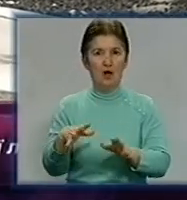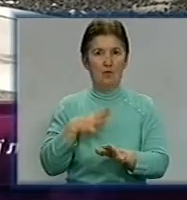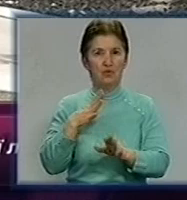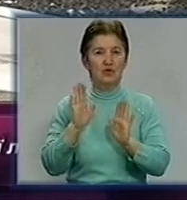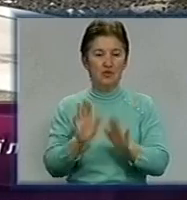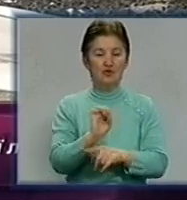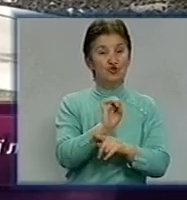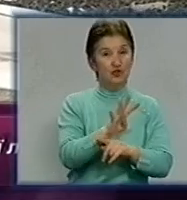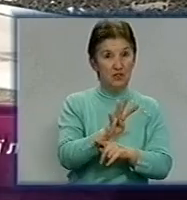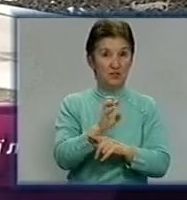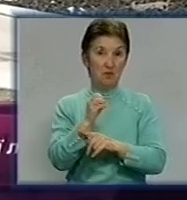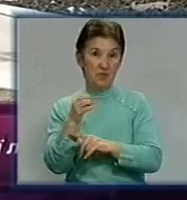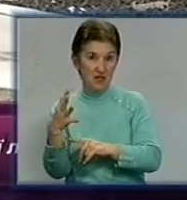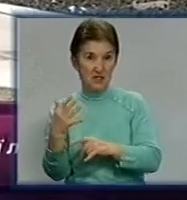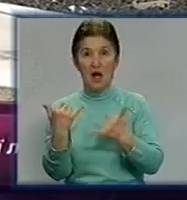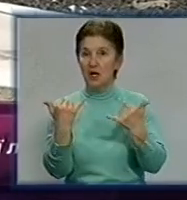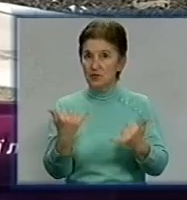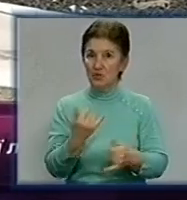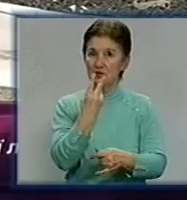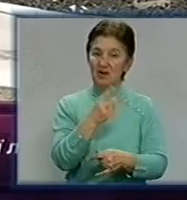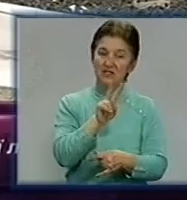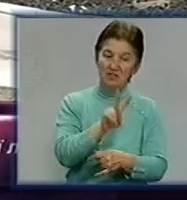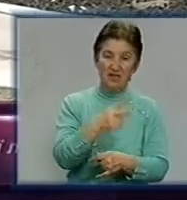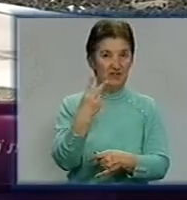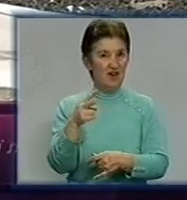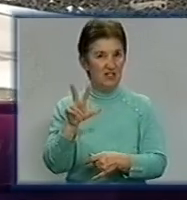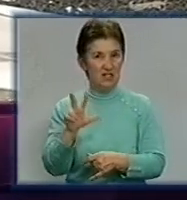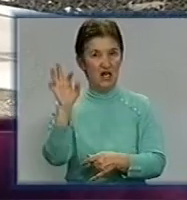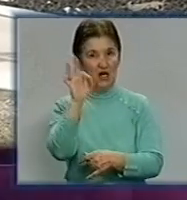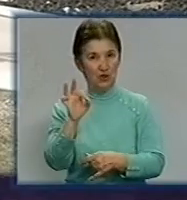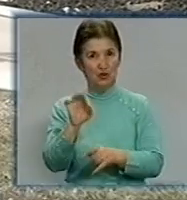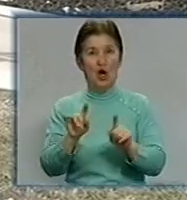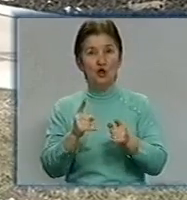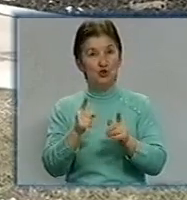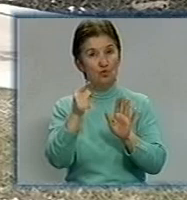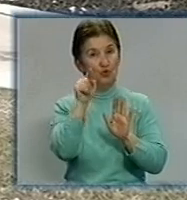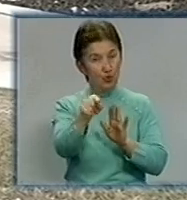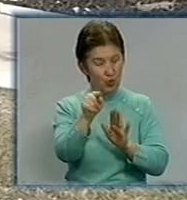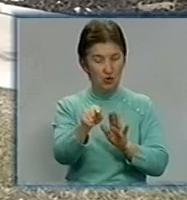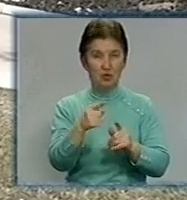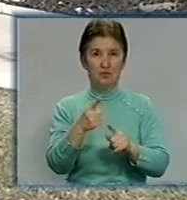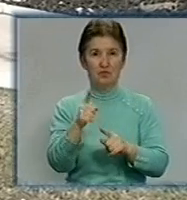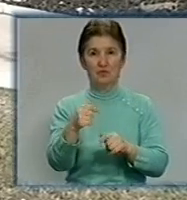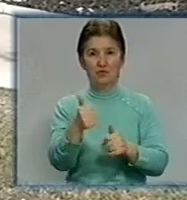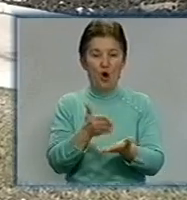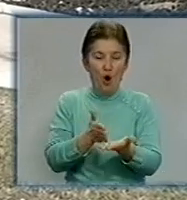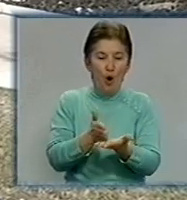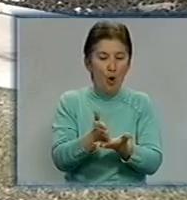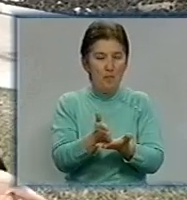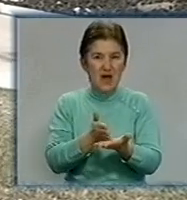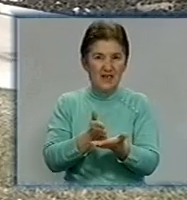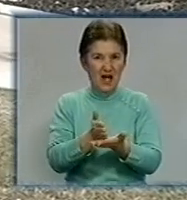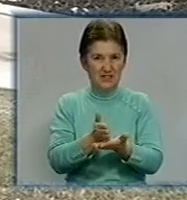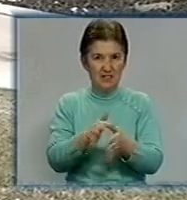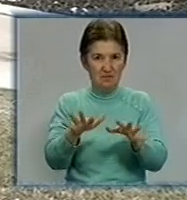14-15 градусів. На сьогоднішній день це 22-23 градусів. Чому ці приміщення? Тому що тут знаходяться операційні. Тобто людина лежить